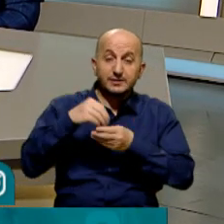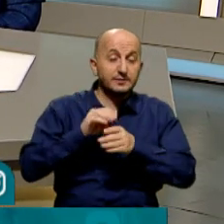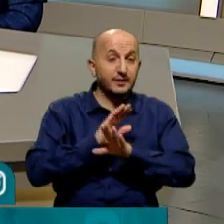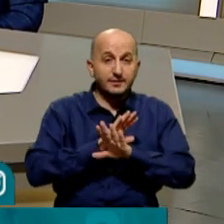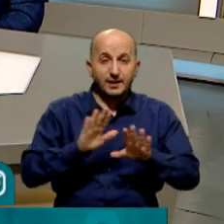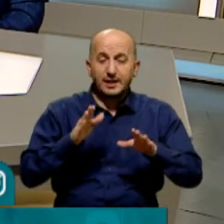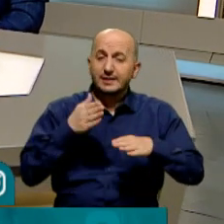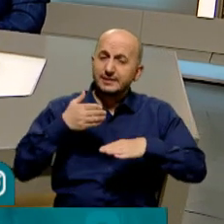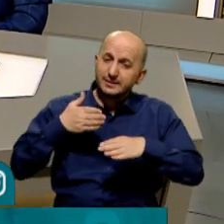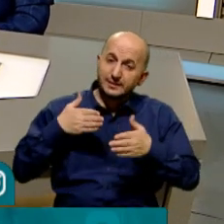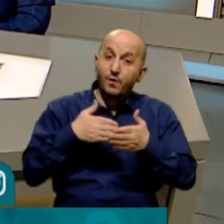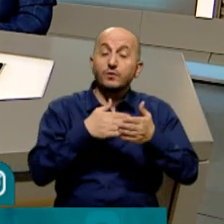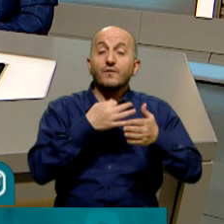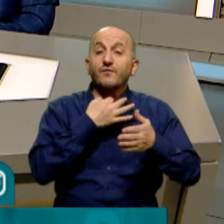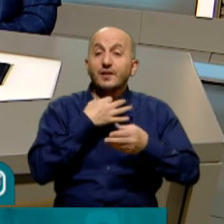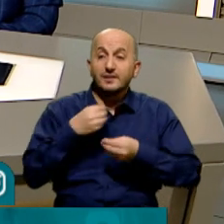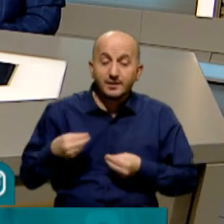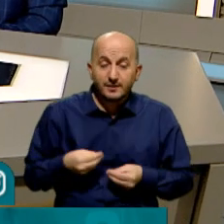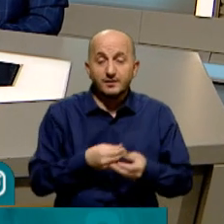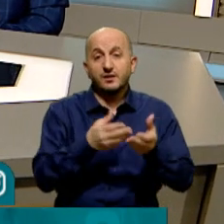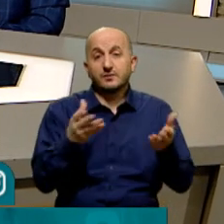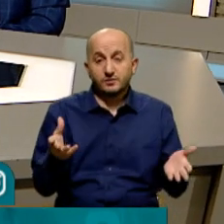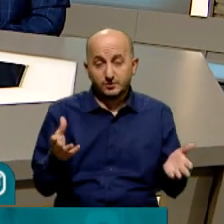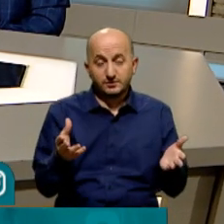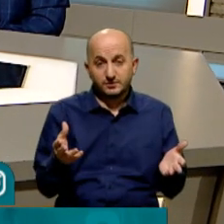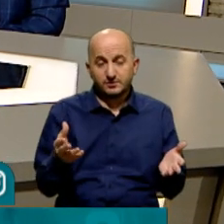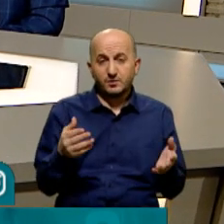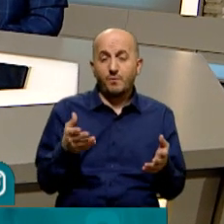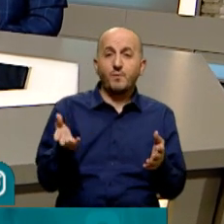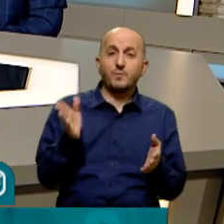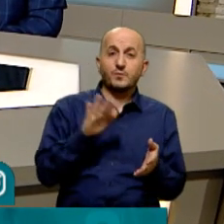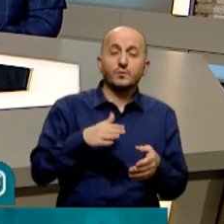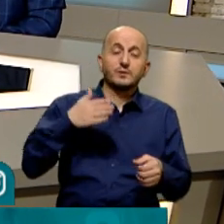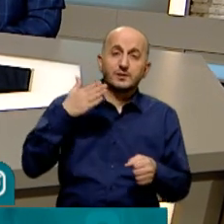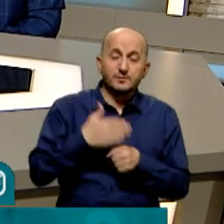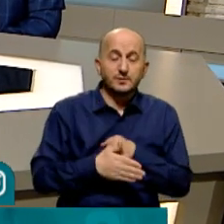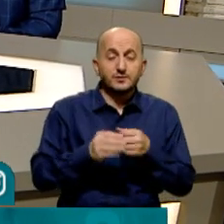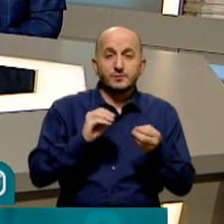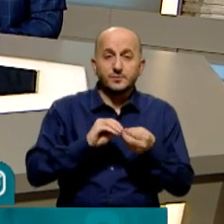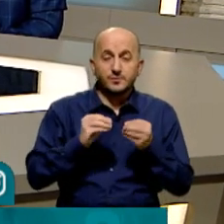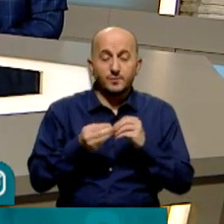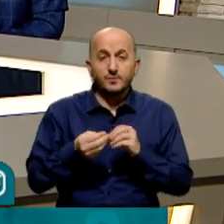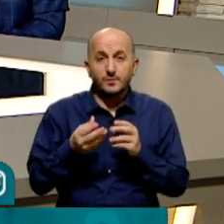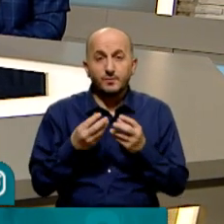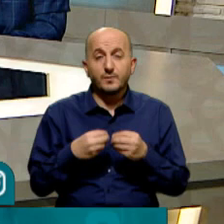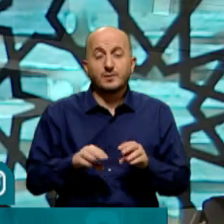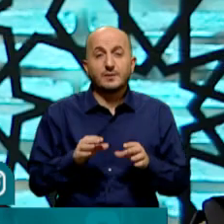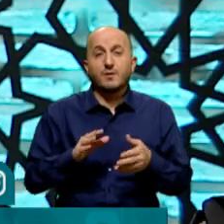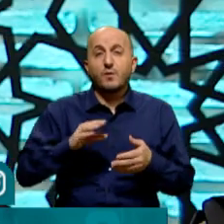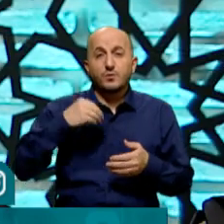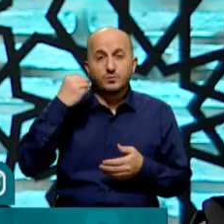bunu doğrudan fakirlere dağıtacaktır. Eyvallah. Öbür türlü zaten kesmesinde bir mahsur olmadığını söylediniz. Belki meslektaşımız